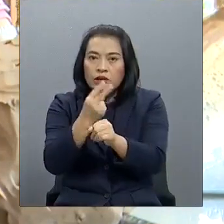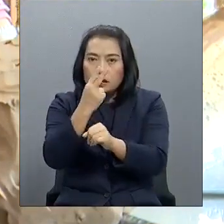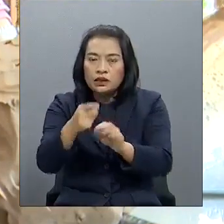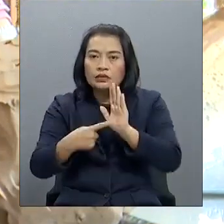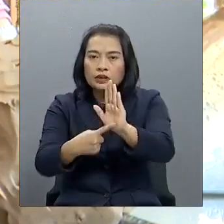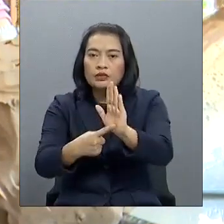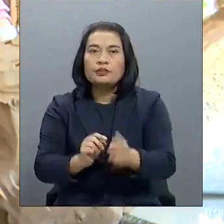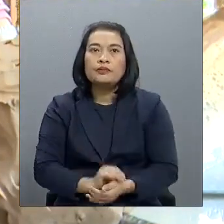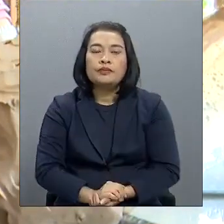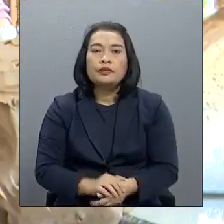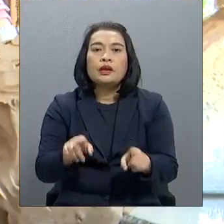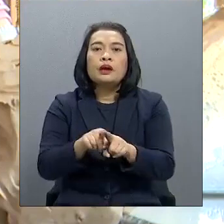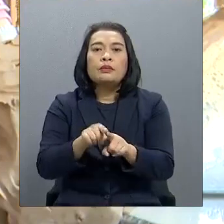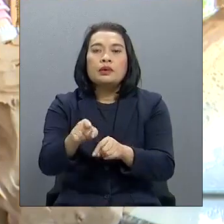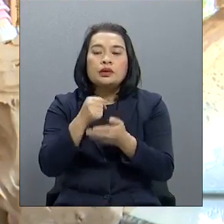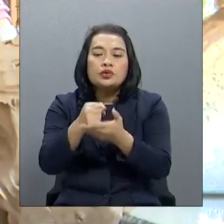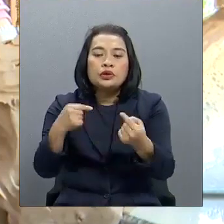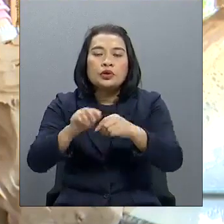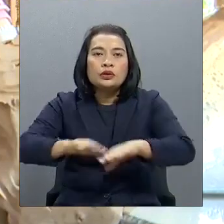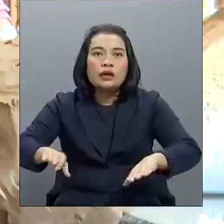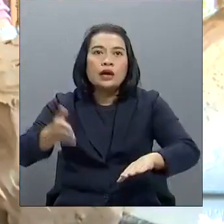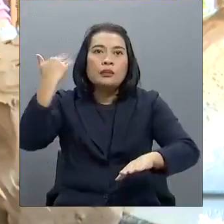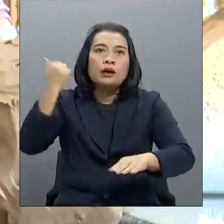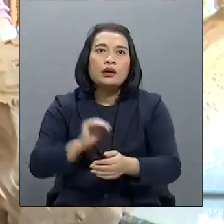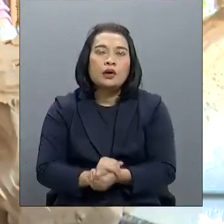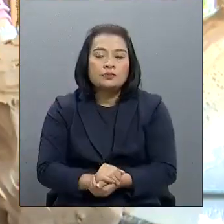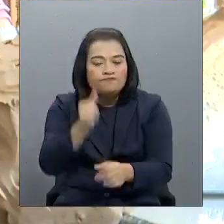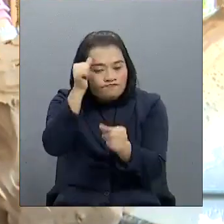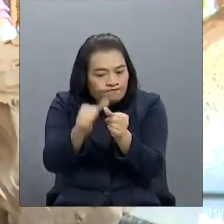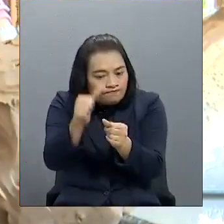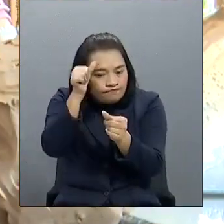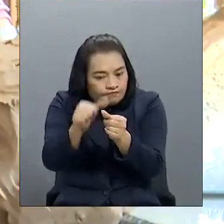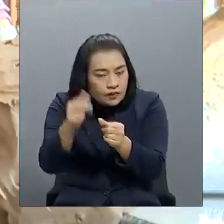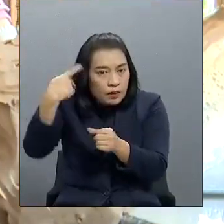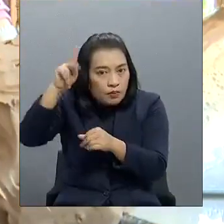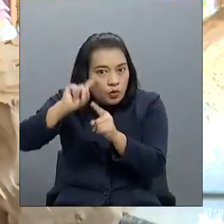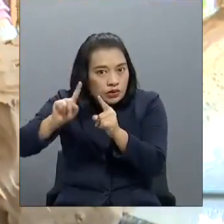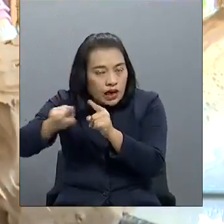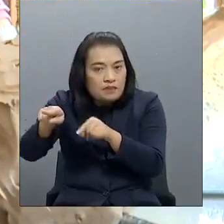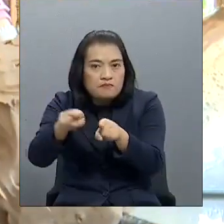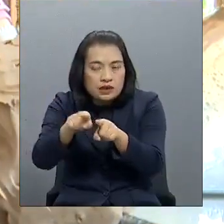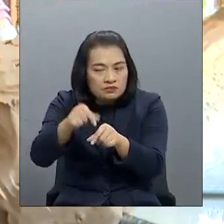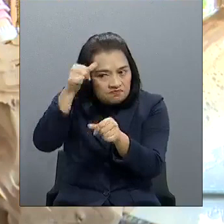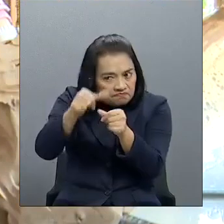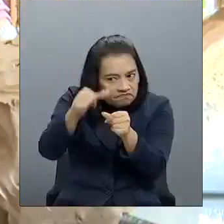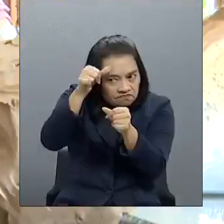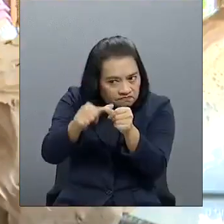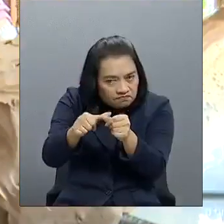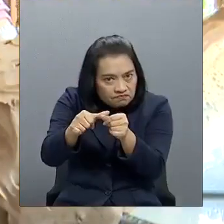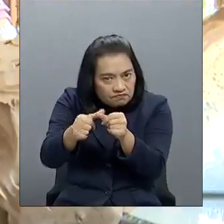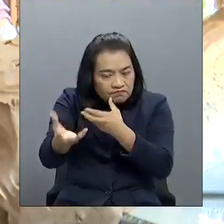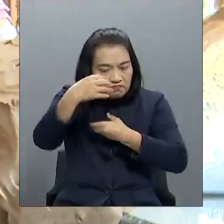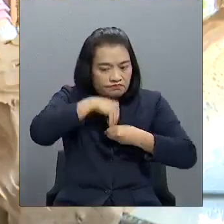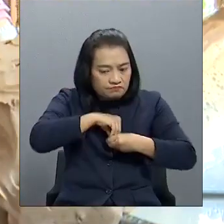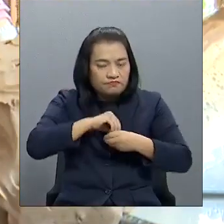อนที่พี่เอกกระสังช่วยนั้นตอนเด็กๆตอนนั้นครูพักรักจำจากคุณปู่ที่ก็เป็นศิลปินเหมือนกันได้ข่าวว่าคุณปู่ไม่ได้สอนเยอะ